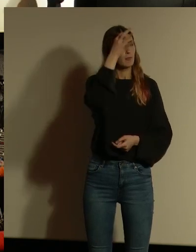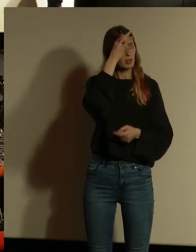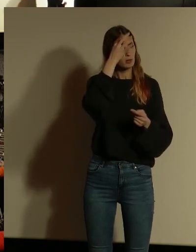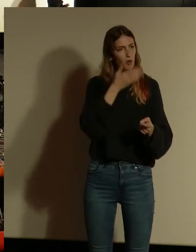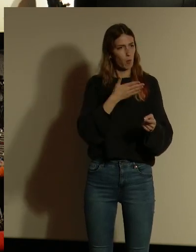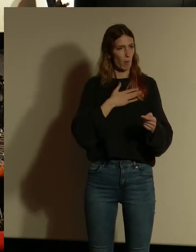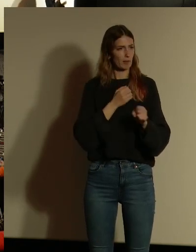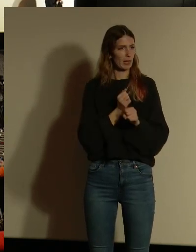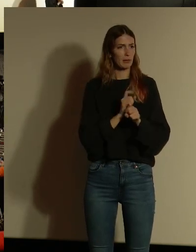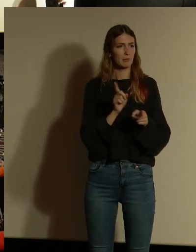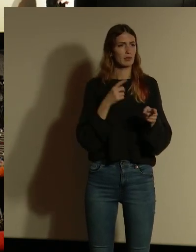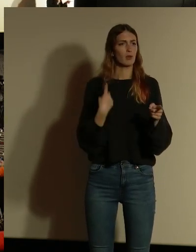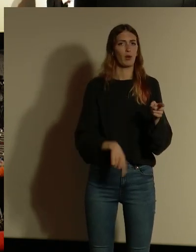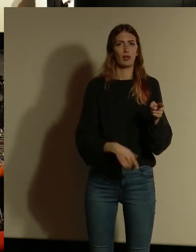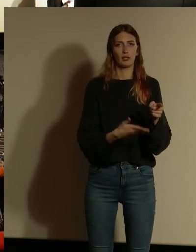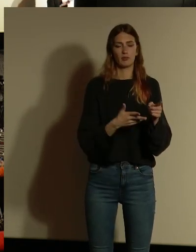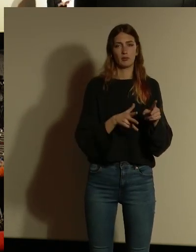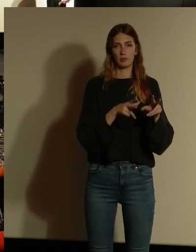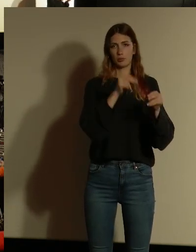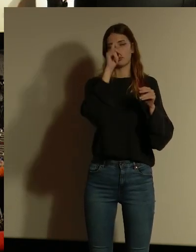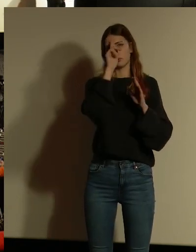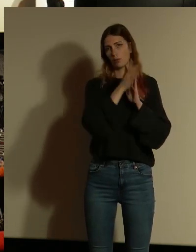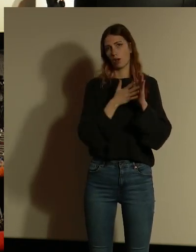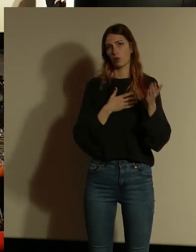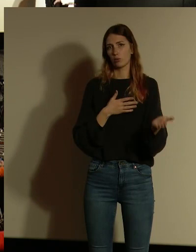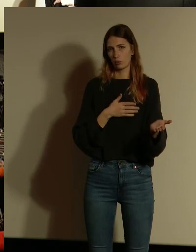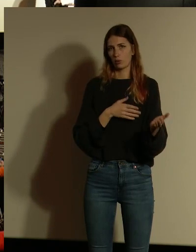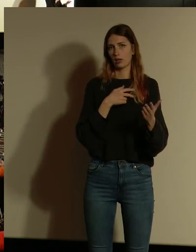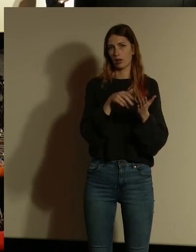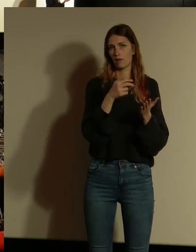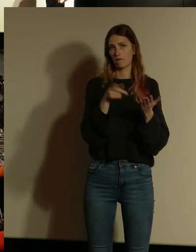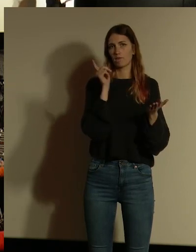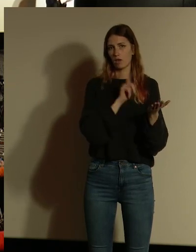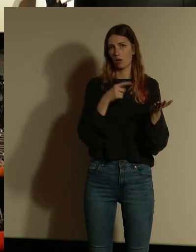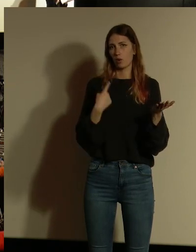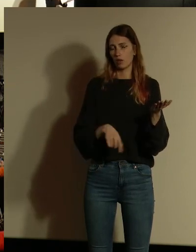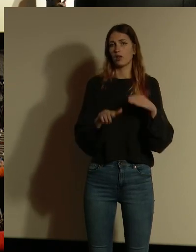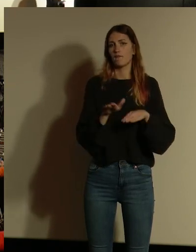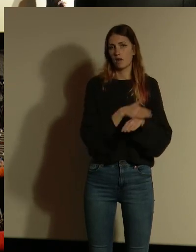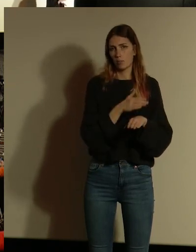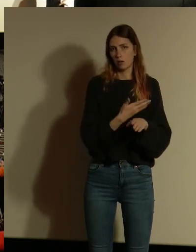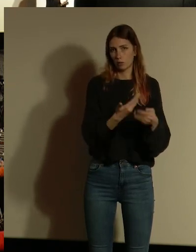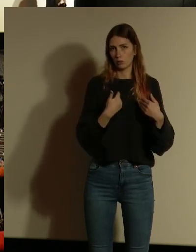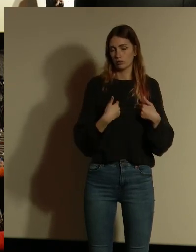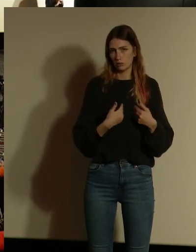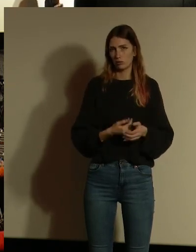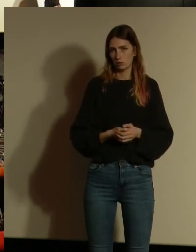mulle teinud. Õnneks sai ta aru, et oli valesti teinud ja vabandas tagantjärgi.